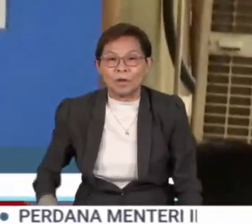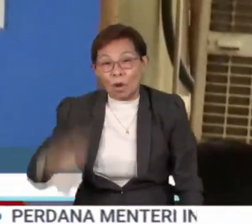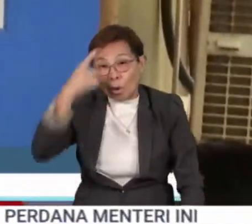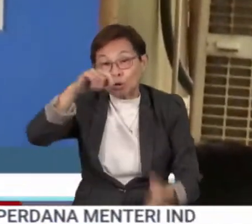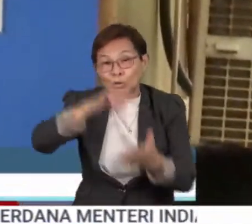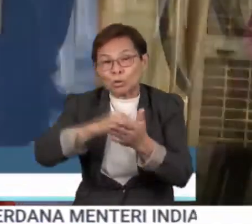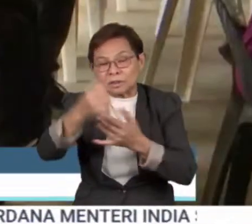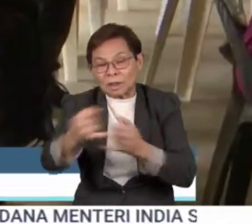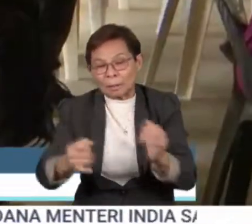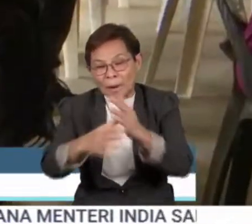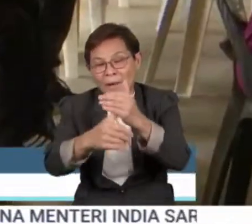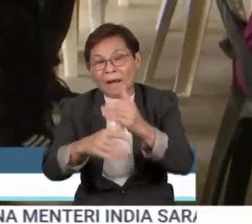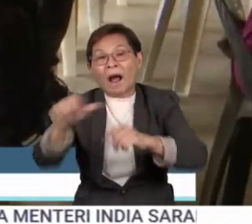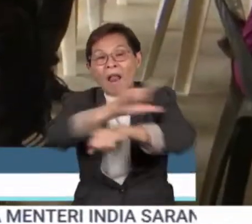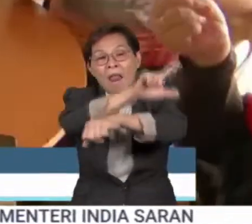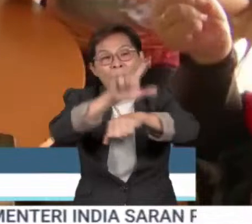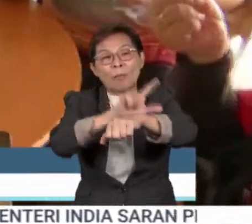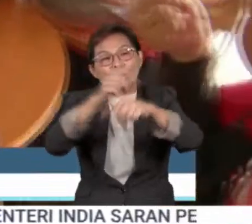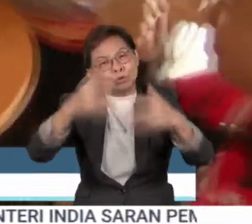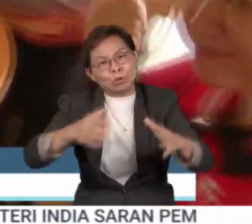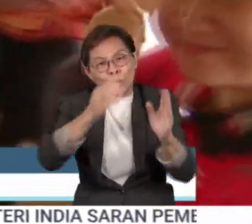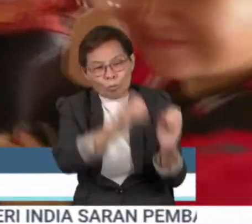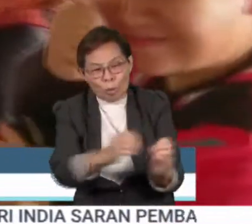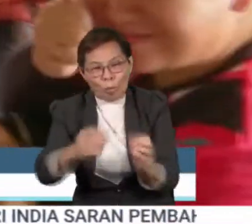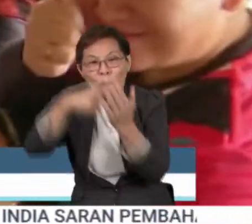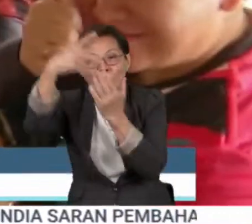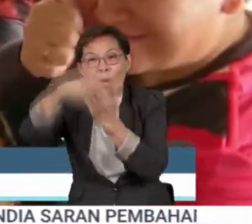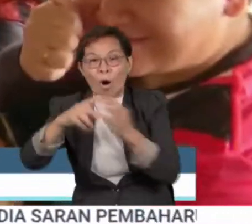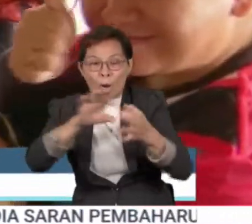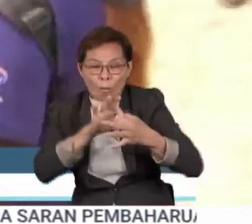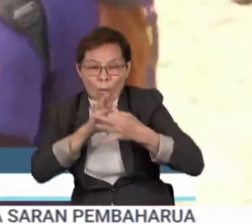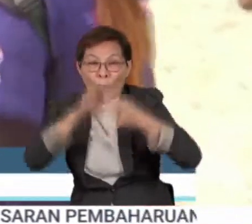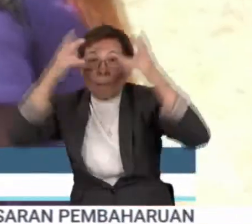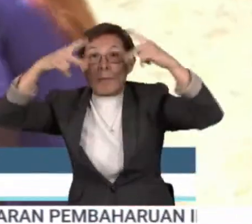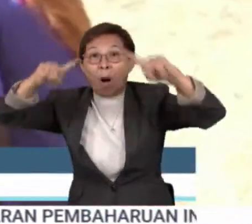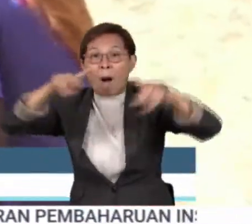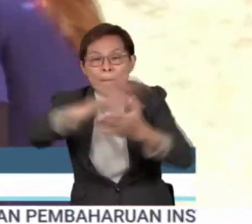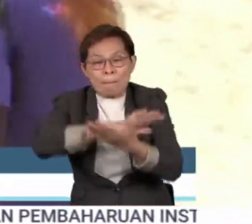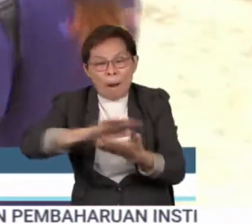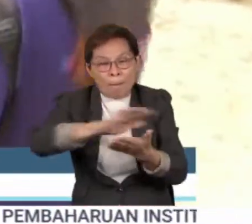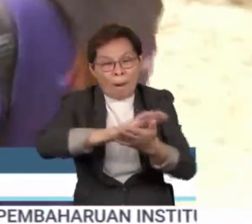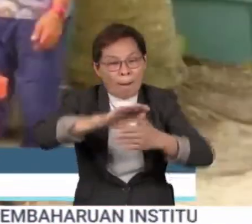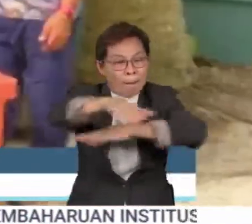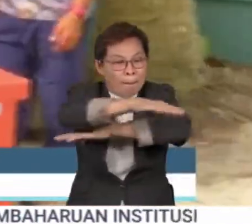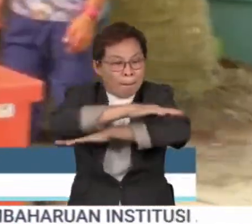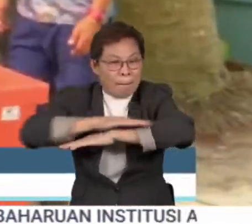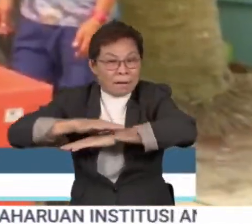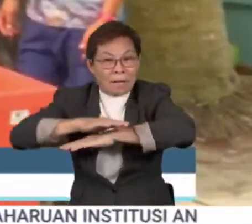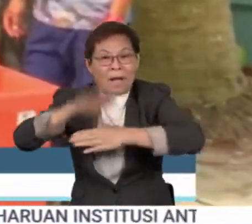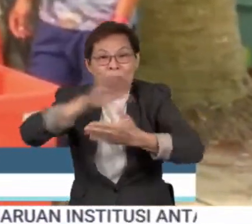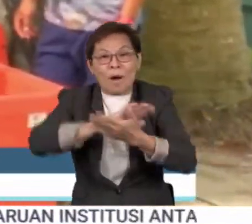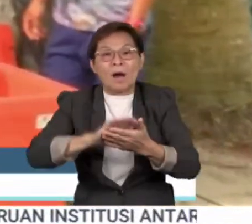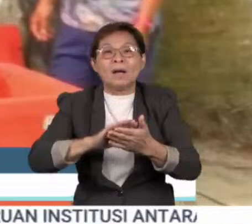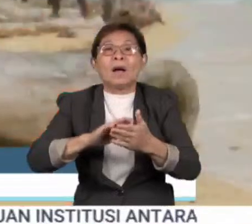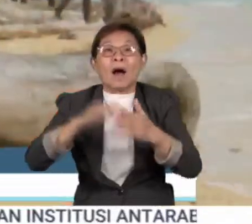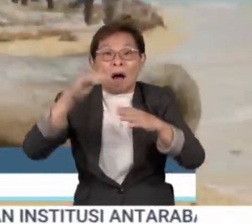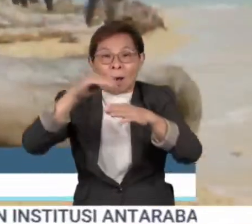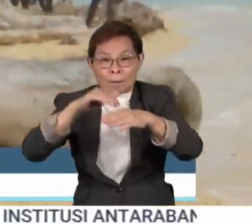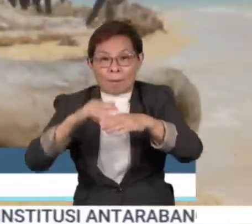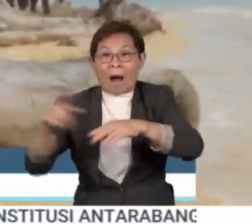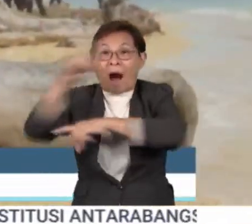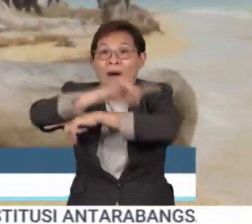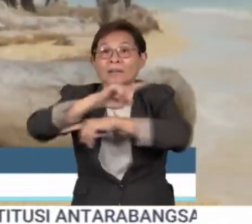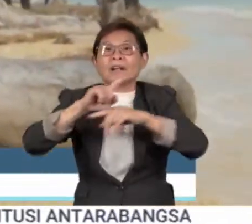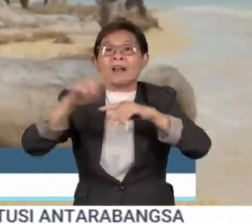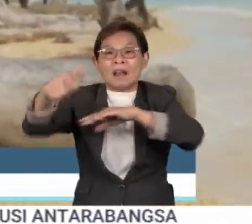Untuk itu, Jabatan Perikanan Labuan telah menganjurkan program gotong royong perdana pembersihan pantai sempena Hari Laut Sedunia